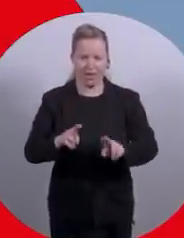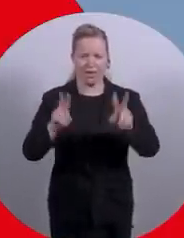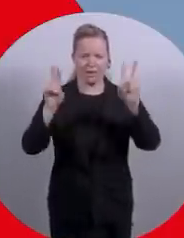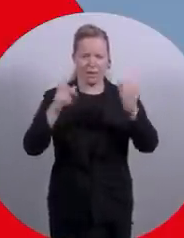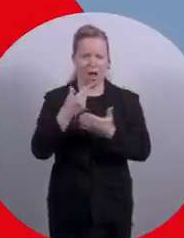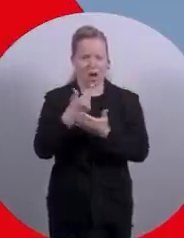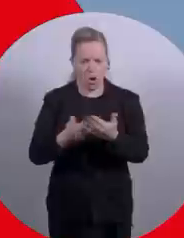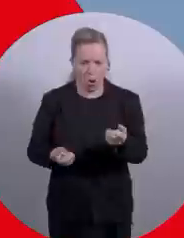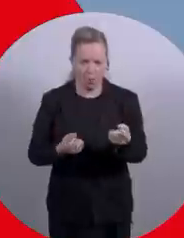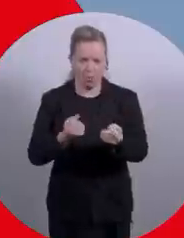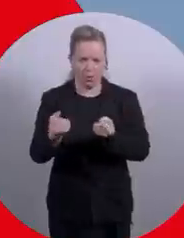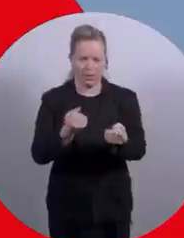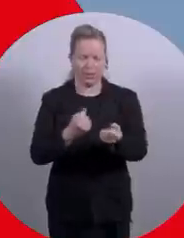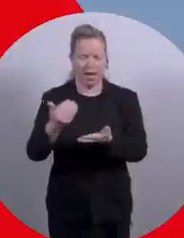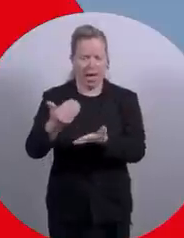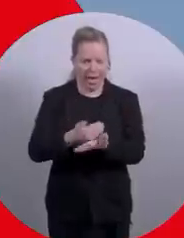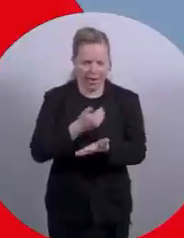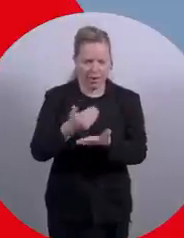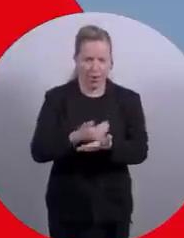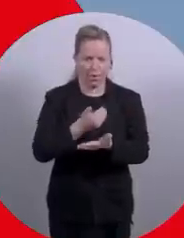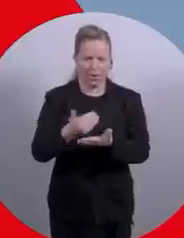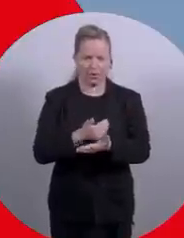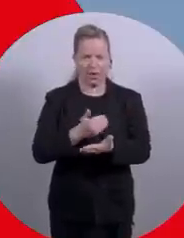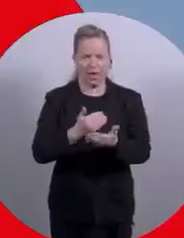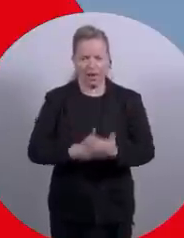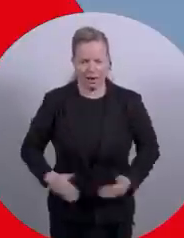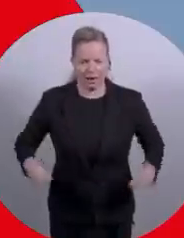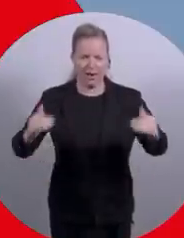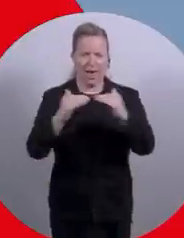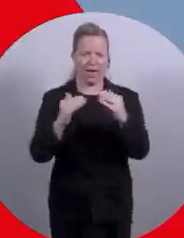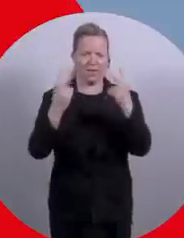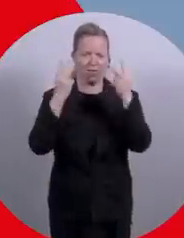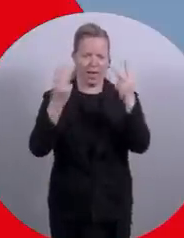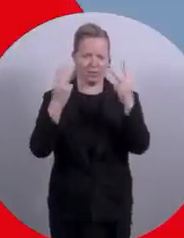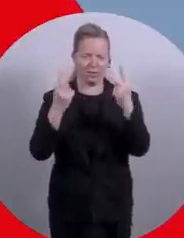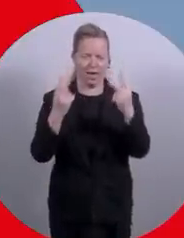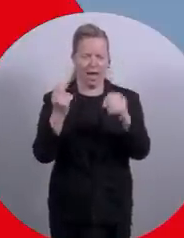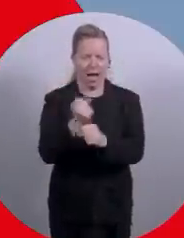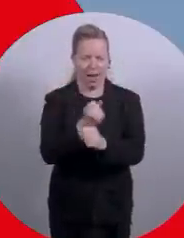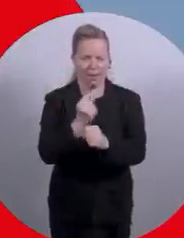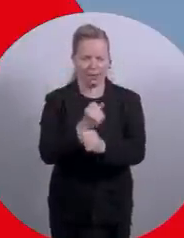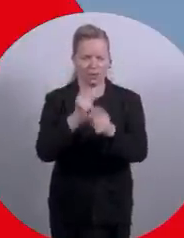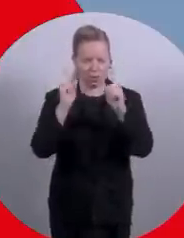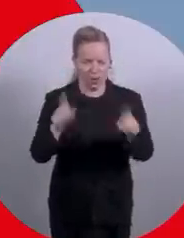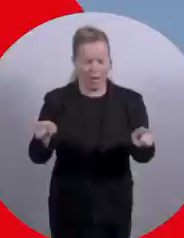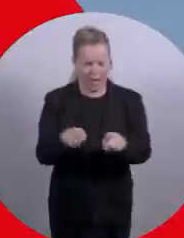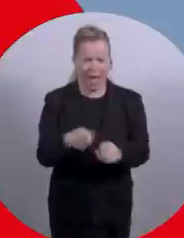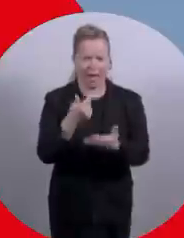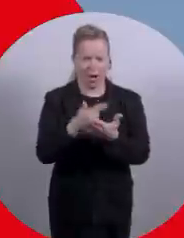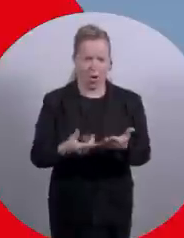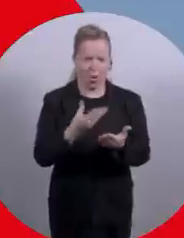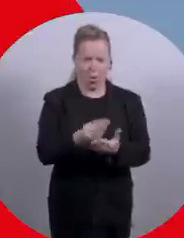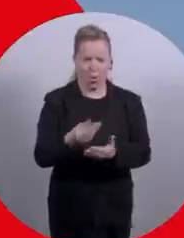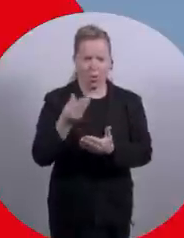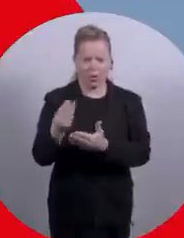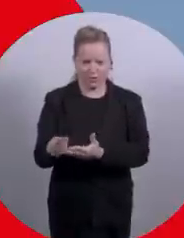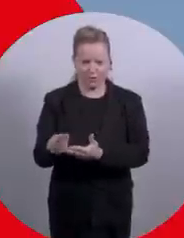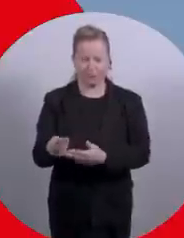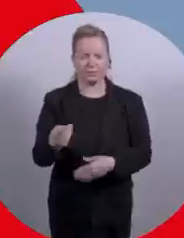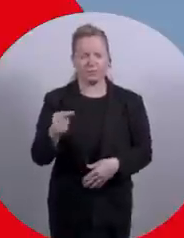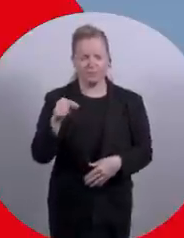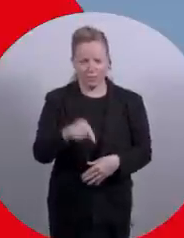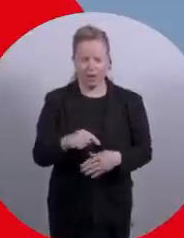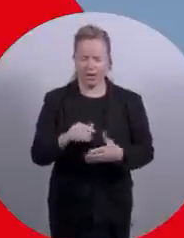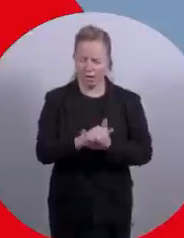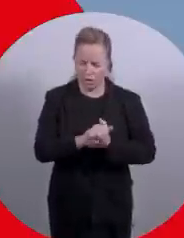Lohnpolitik Einkommen die Thematik gleichwertige Arbeit auch gleich zu entlohnen all das brauchen wir diese